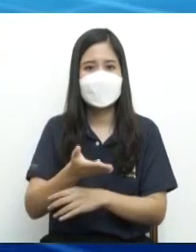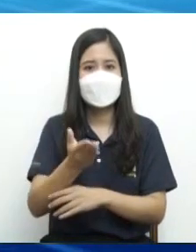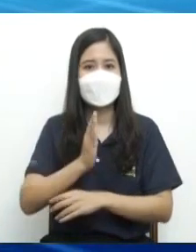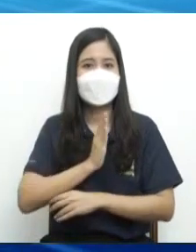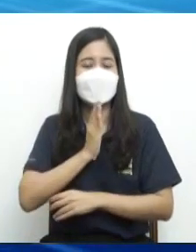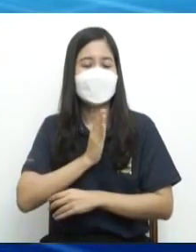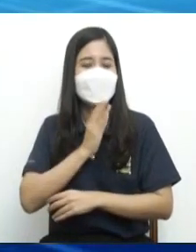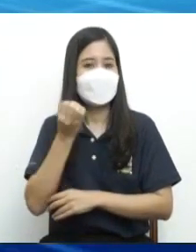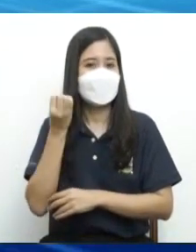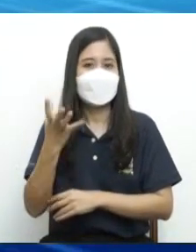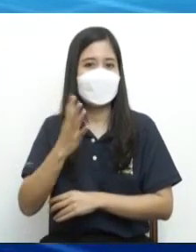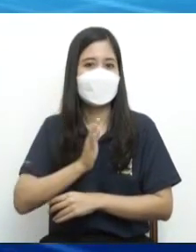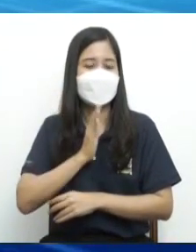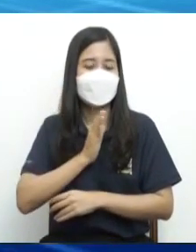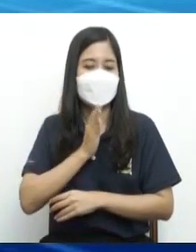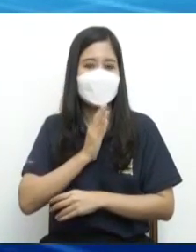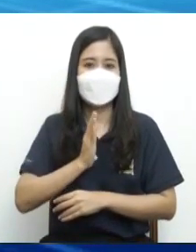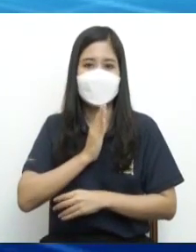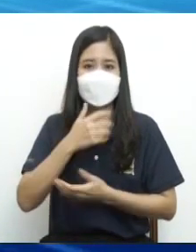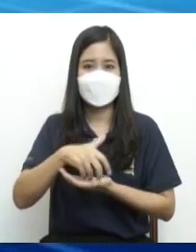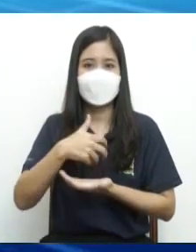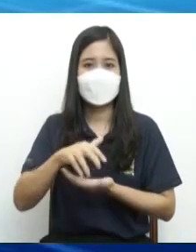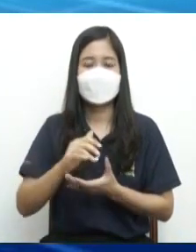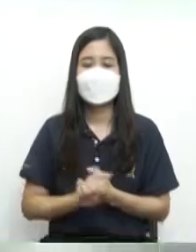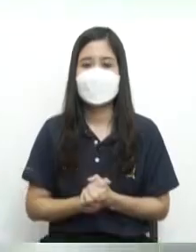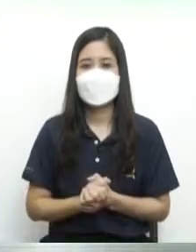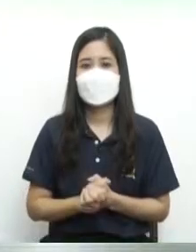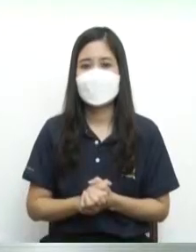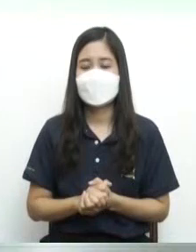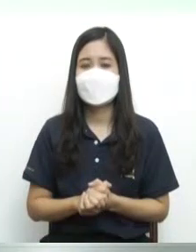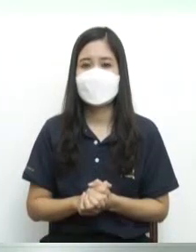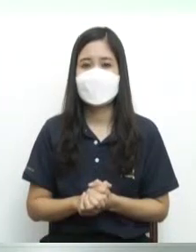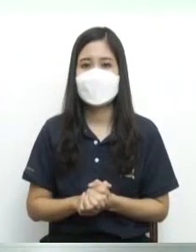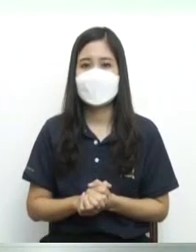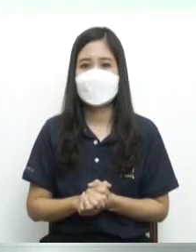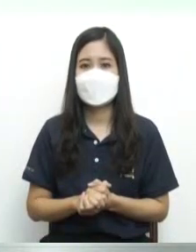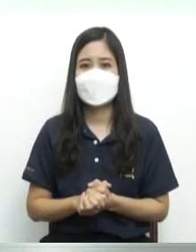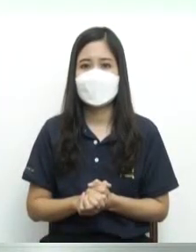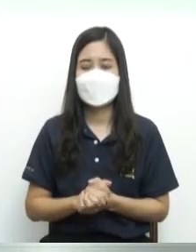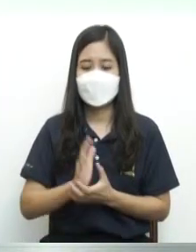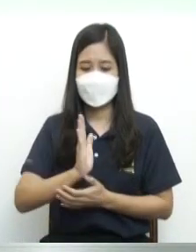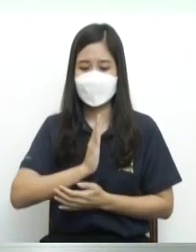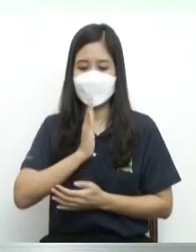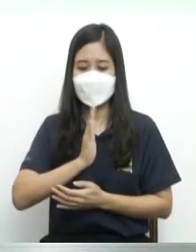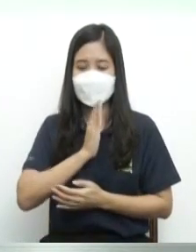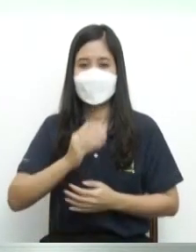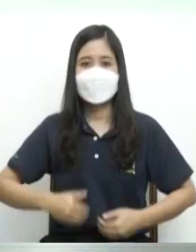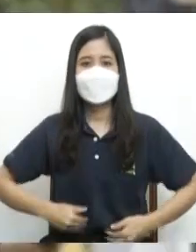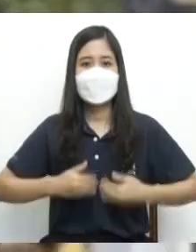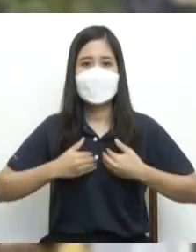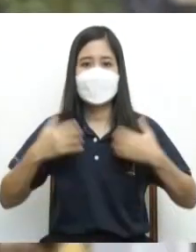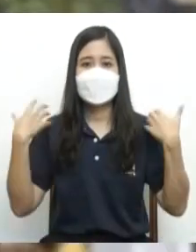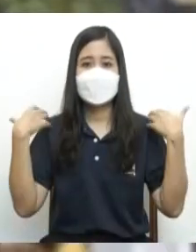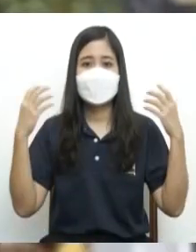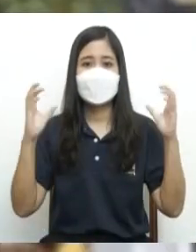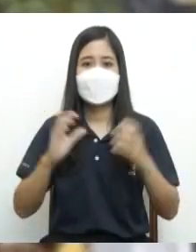บ้างในช่วงชีวิตการรับราชการคะขออนุญาตเรียนถามท่านสนิทก่อนเลยค่ะ คำถามว่าภาคภูมิใจอะไรกับในชีวิตราชการผ